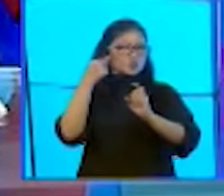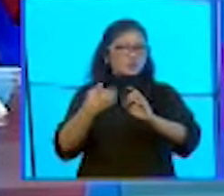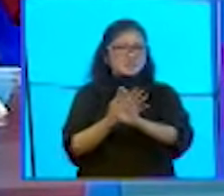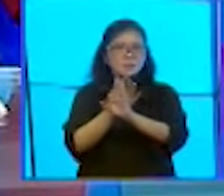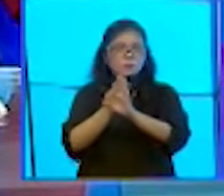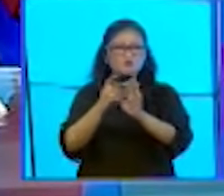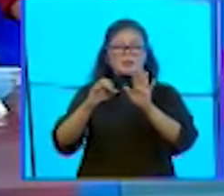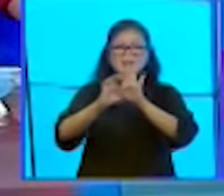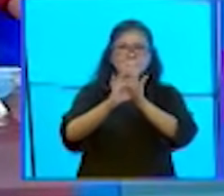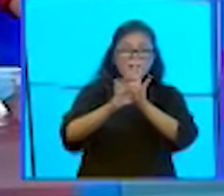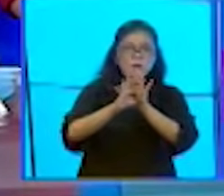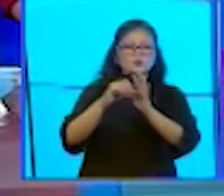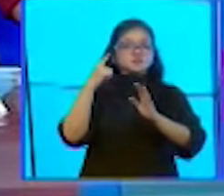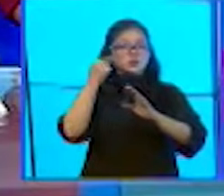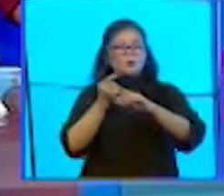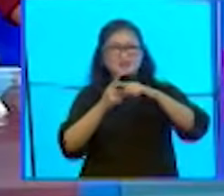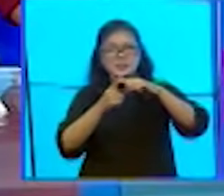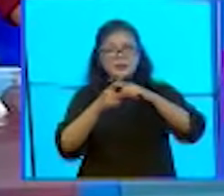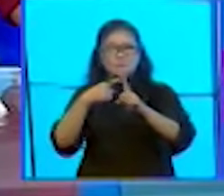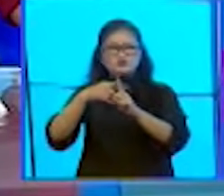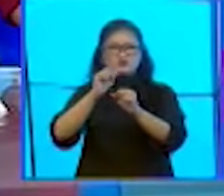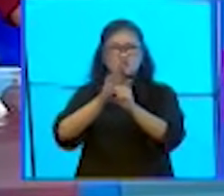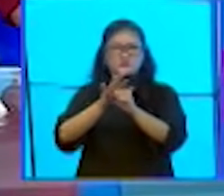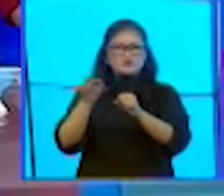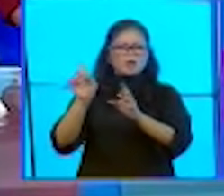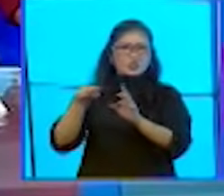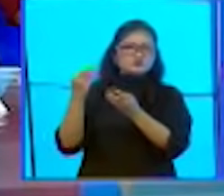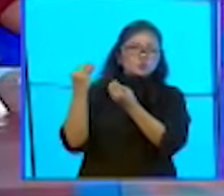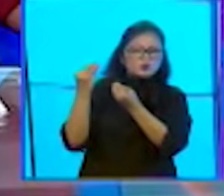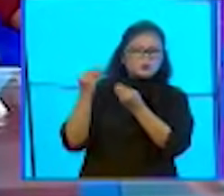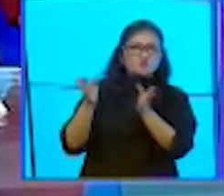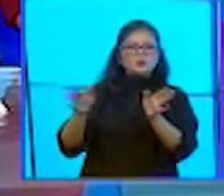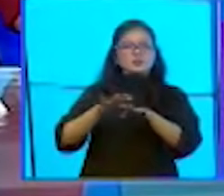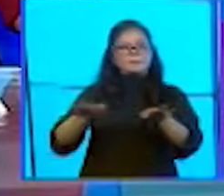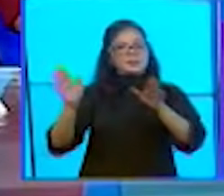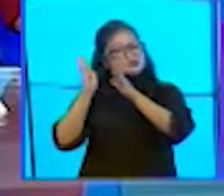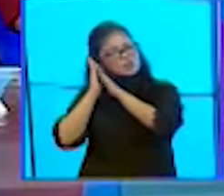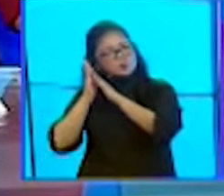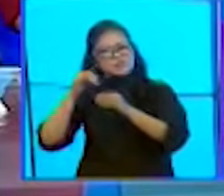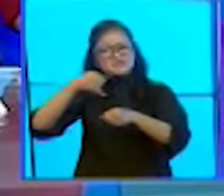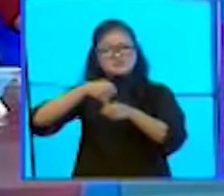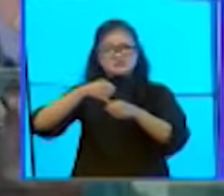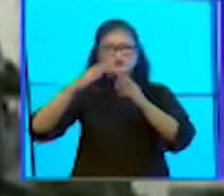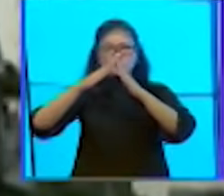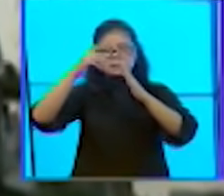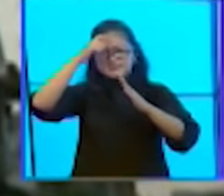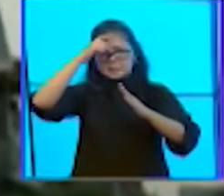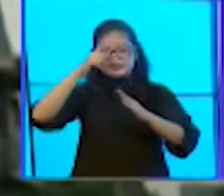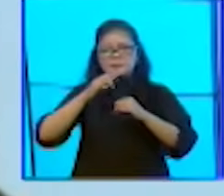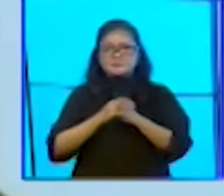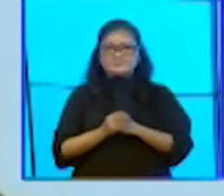pasien COVID-19 terpaksa harus menunggu karena tempat tidur perawatan COVID-19 telah terisi.